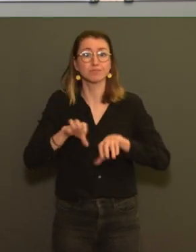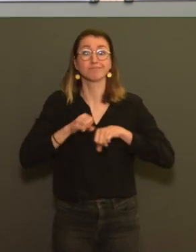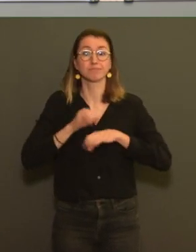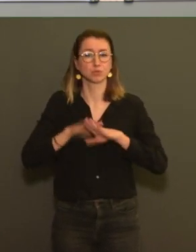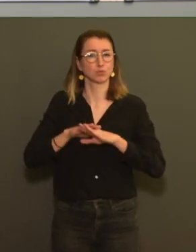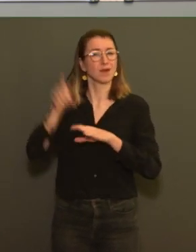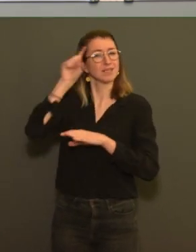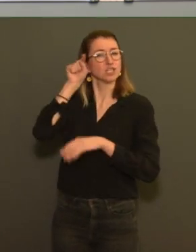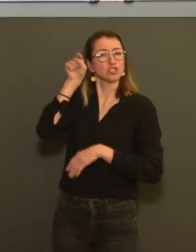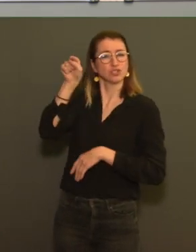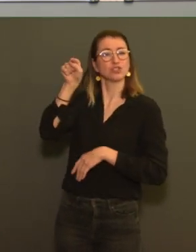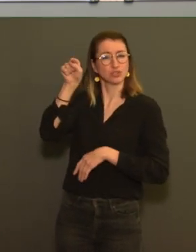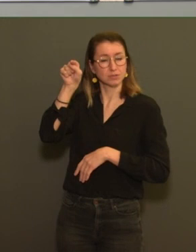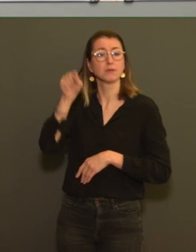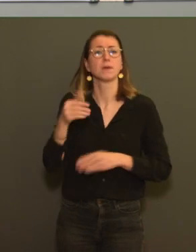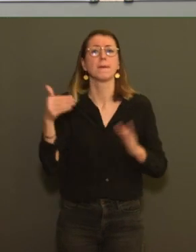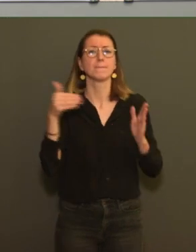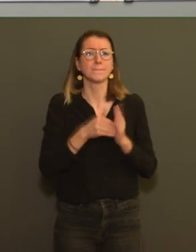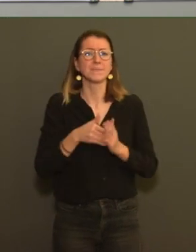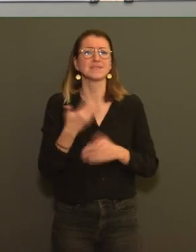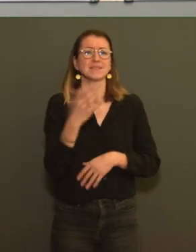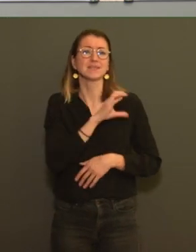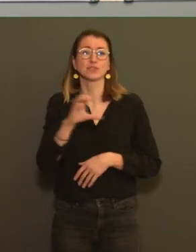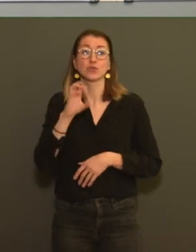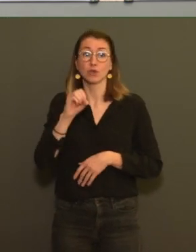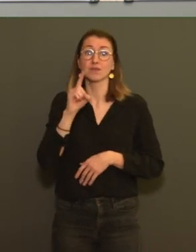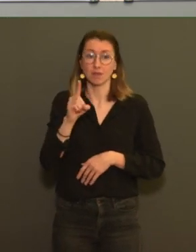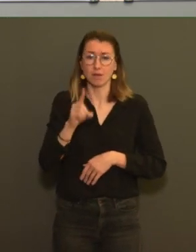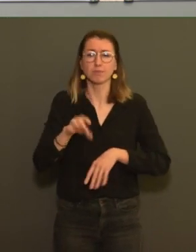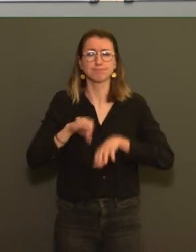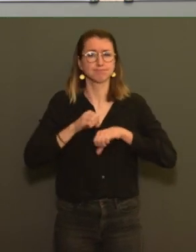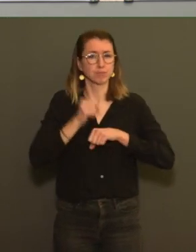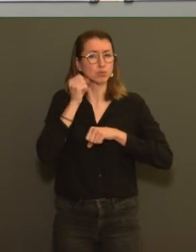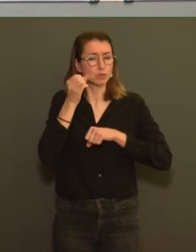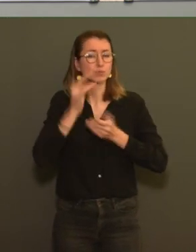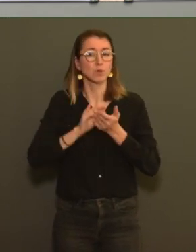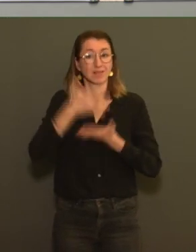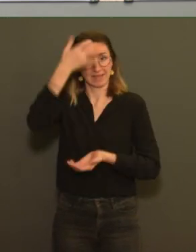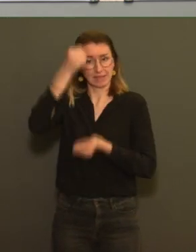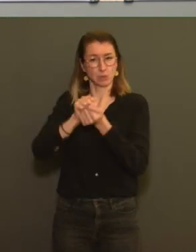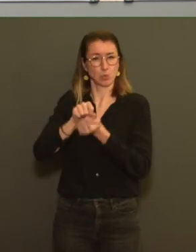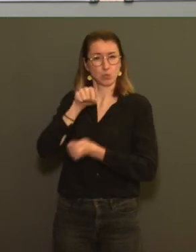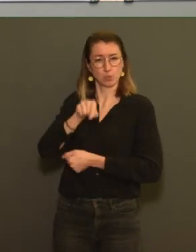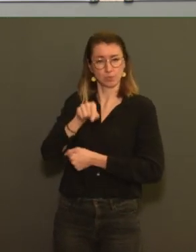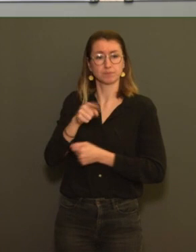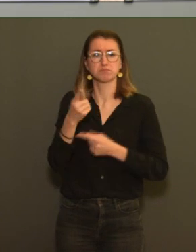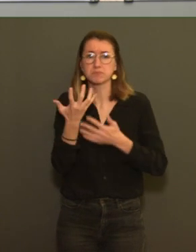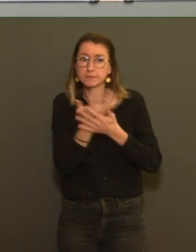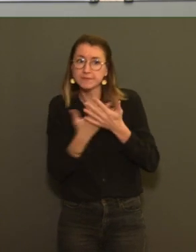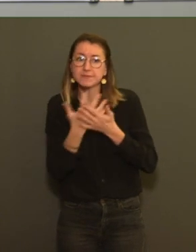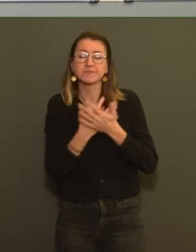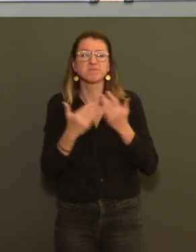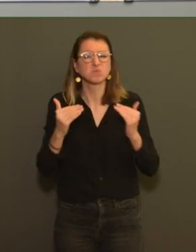centaine de moins, 1531 dans le Hainaut. Ces chiffres augmentent toujours là de manière très significative, de l'ordre